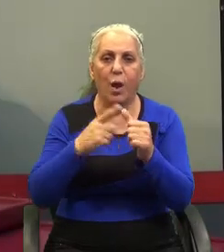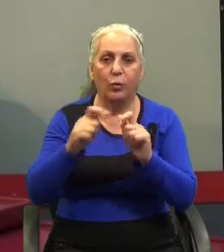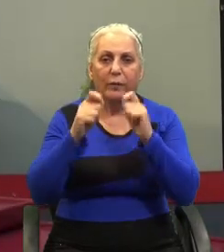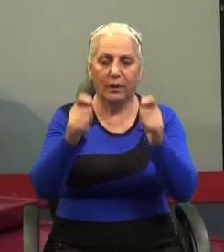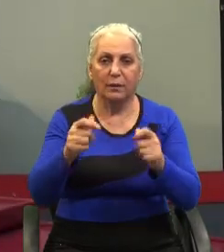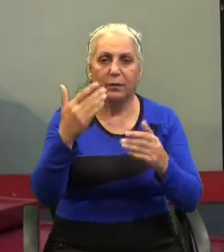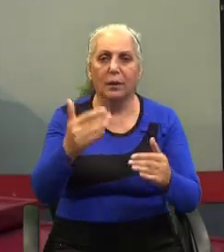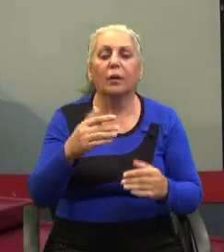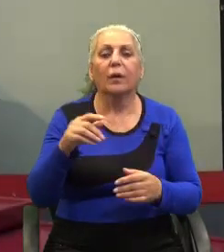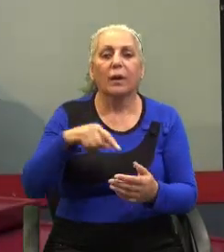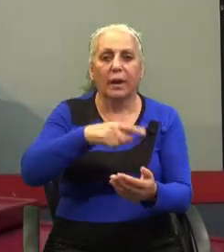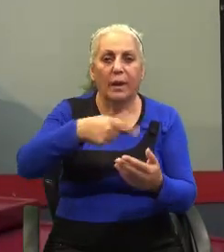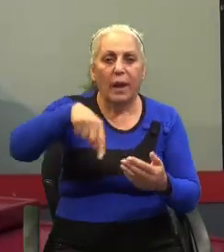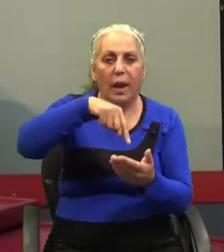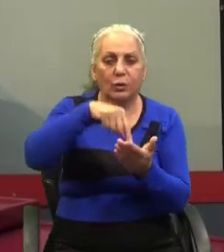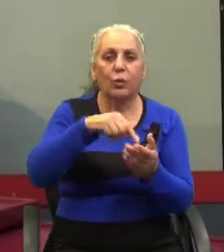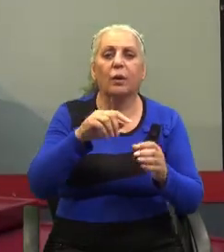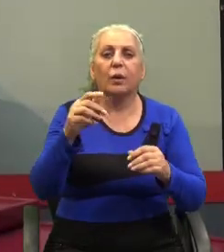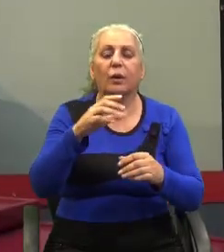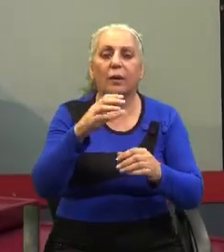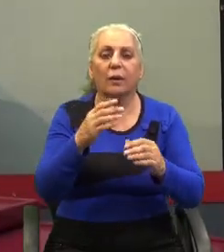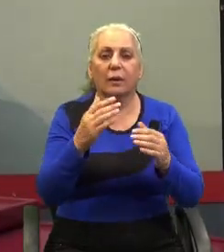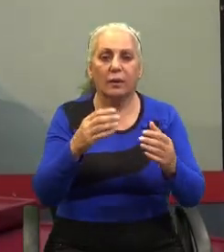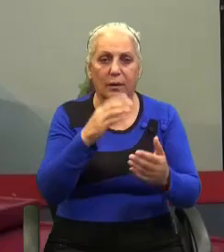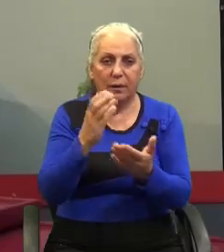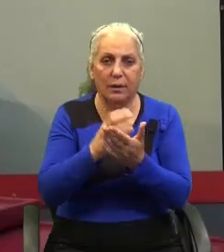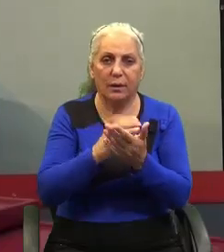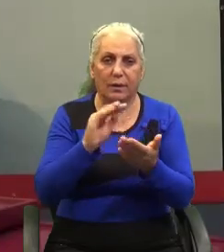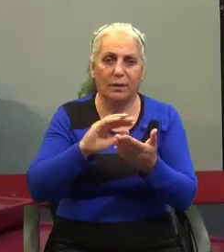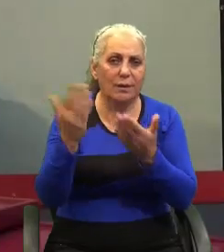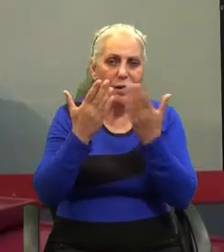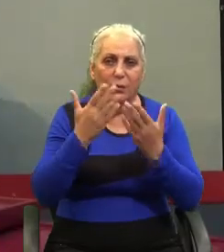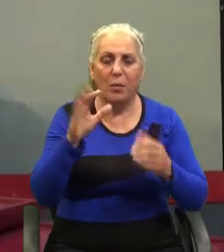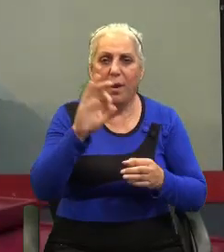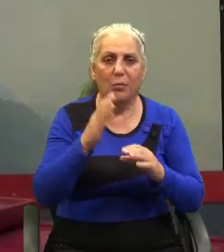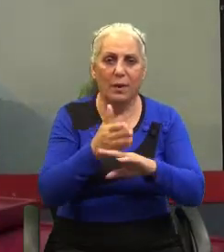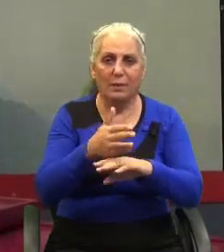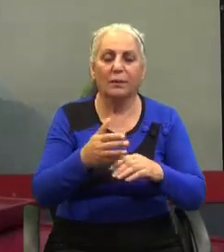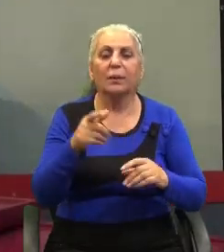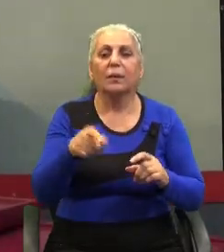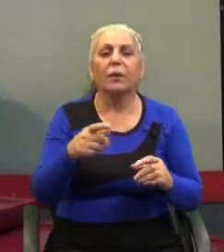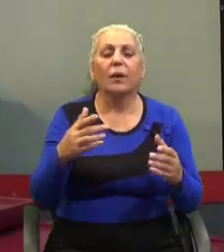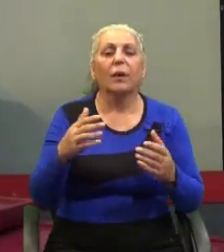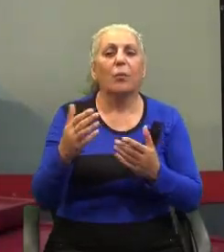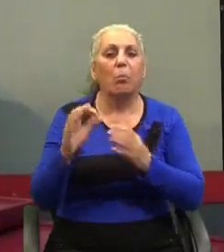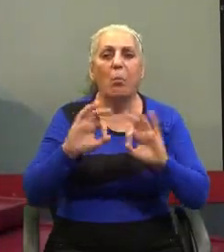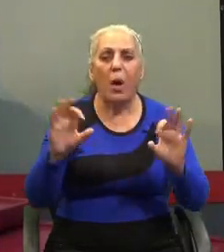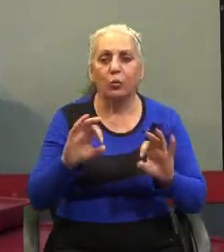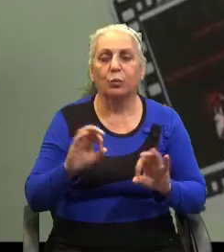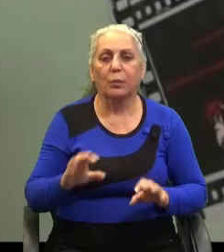Ստեփանավանի կենտրոնական գրադարանում հիշել ու մեծարել են Նահապետին, ինչպես պատմում է և գիտի Տաթև